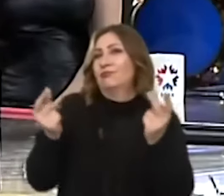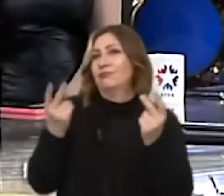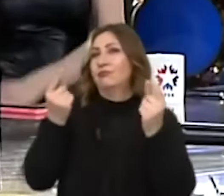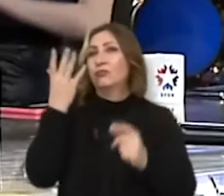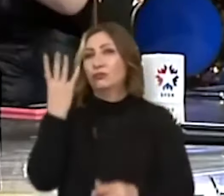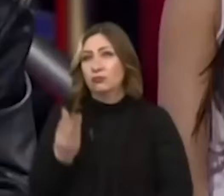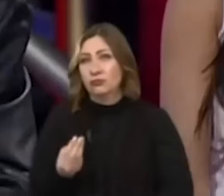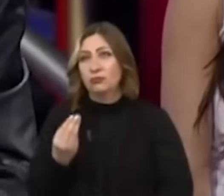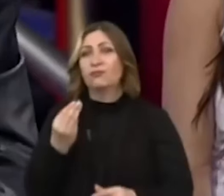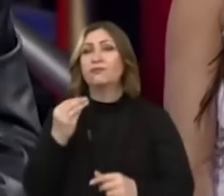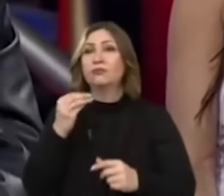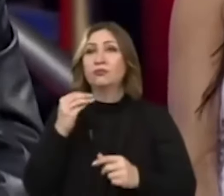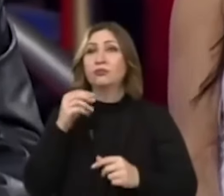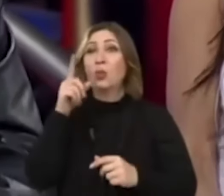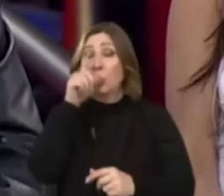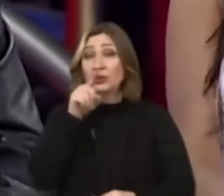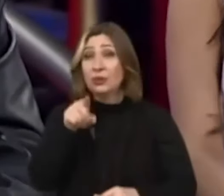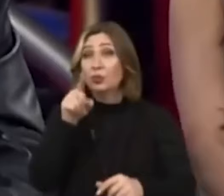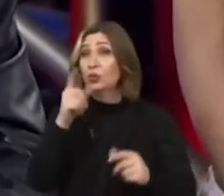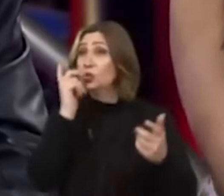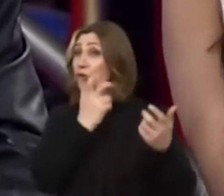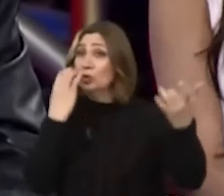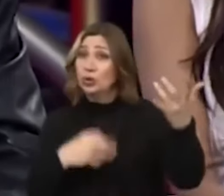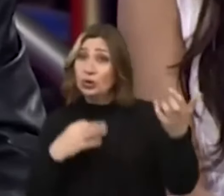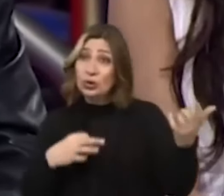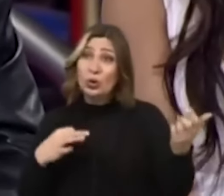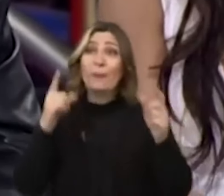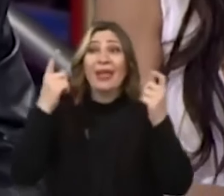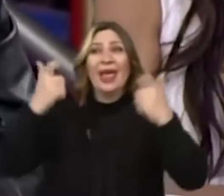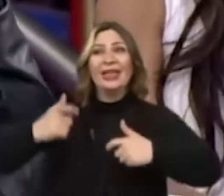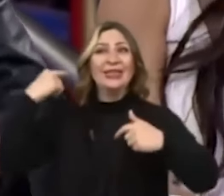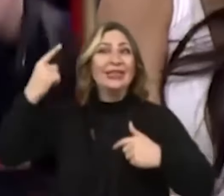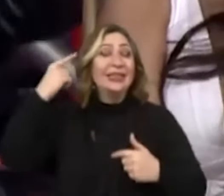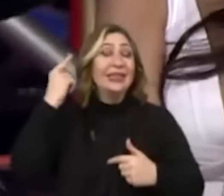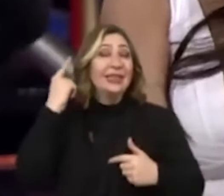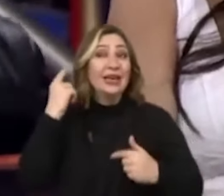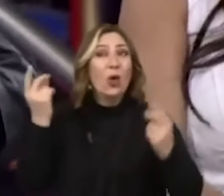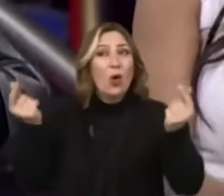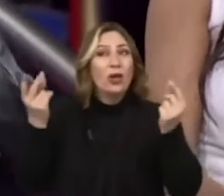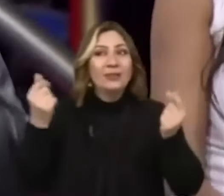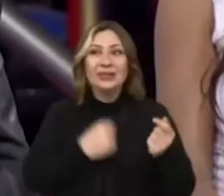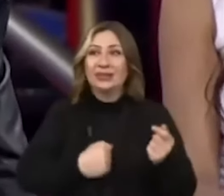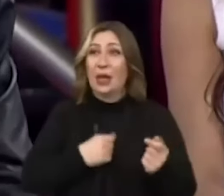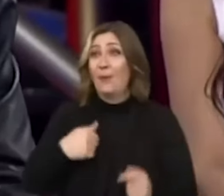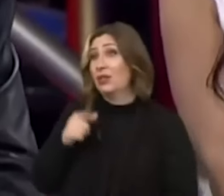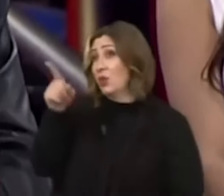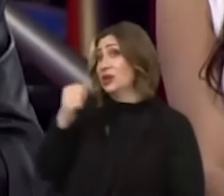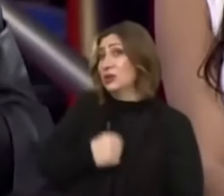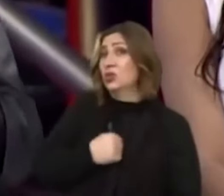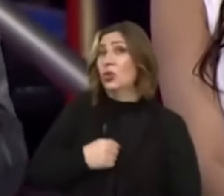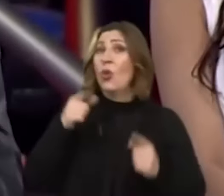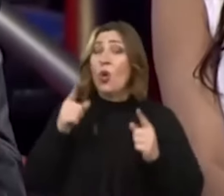Yani. O yüzden de hani bu türküyü bir yerlerde dinlerken insanların oynamasına kızanlara da ben çok kızıyorum.